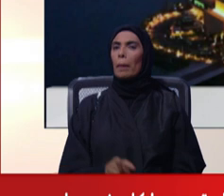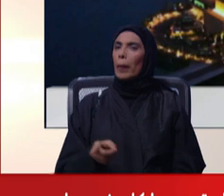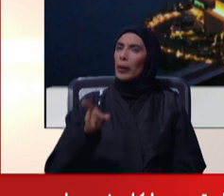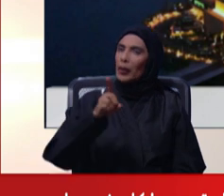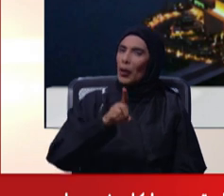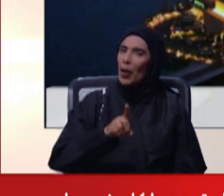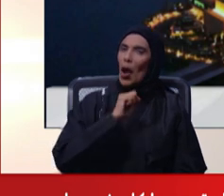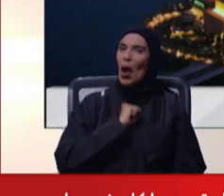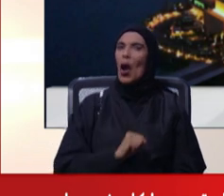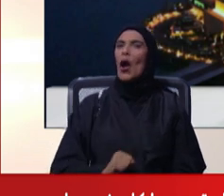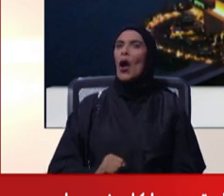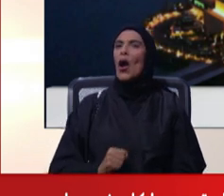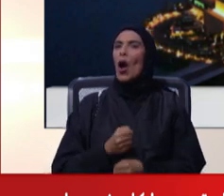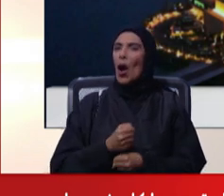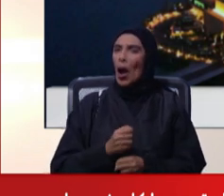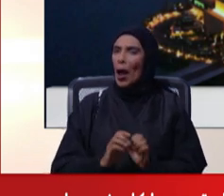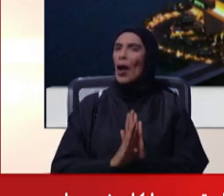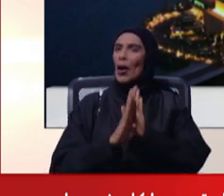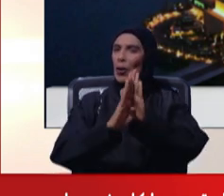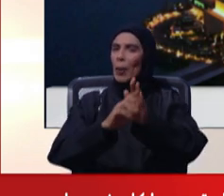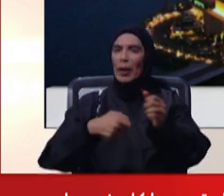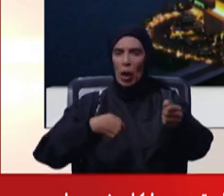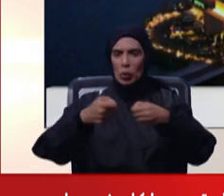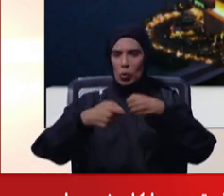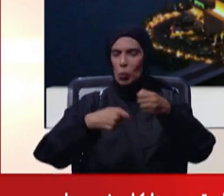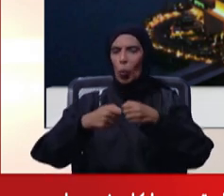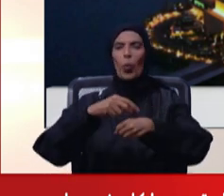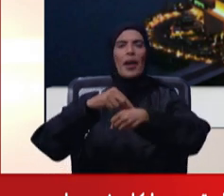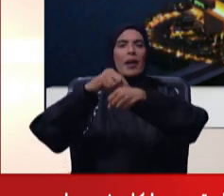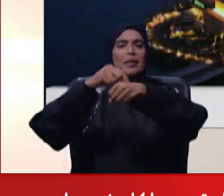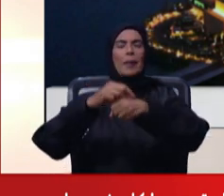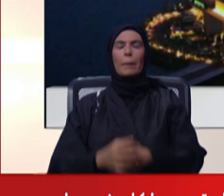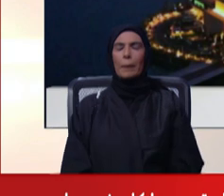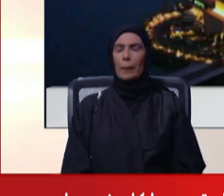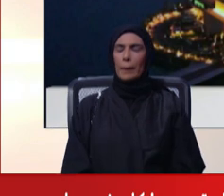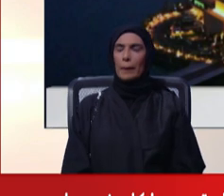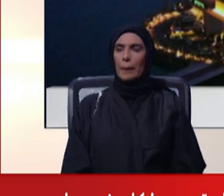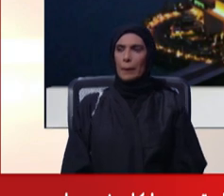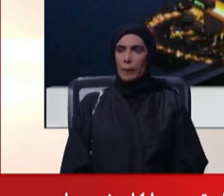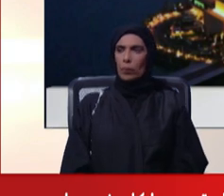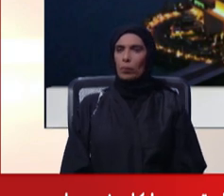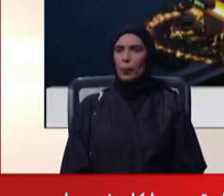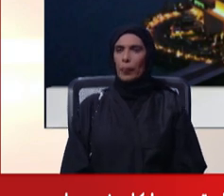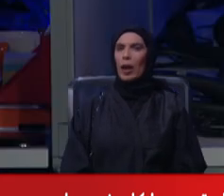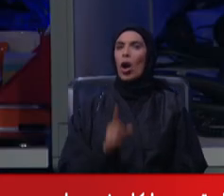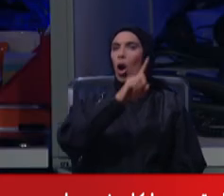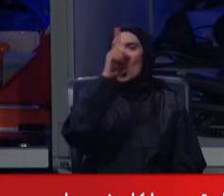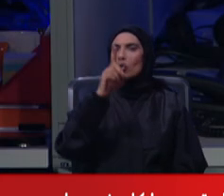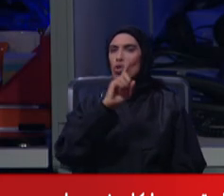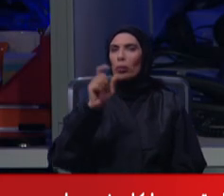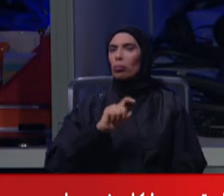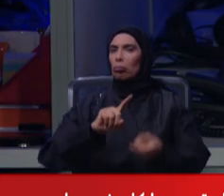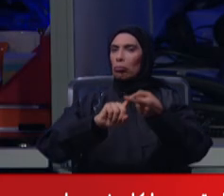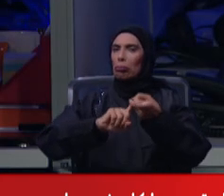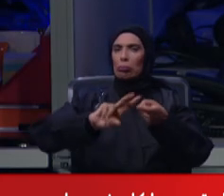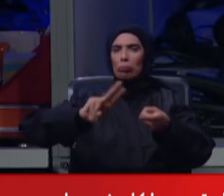حماية السوق وأيضا حماية المستهلكين بشكل كبير. نعم، كيف لنا أن نربط التغير